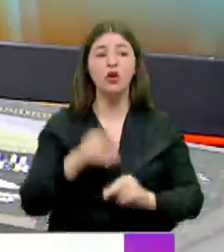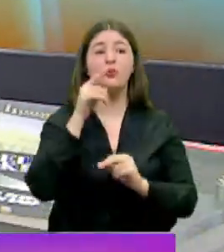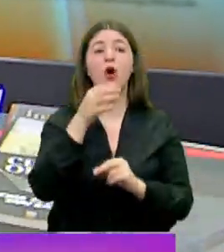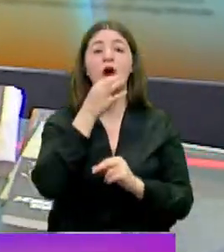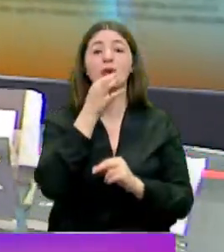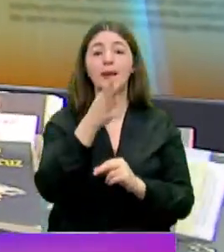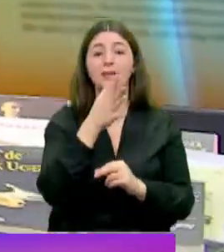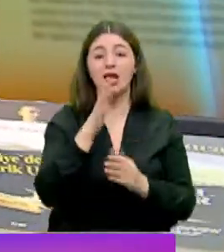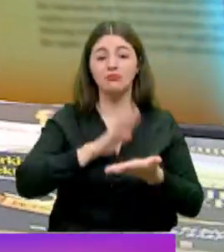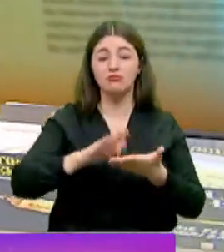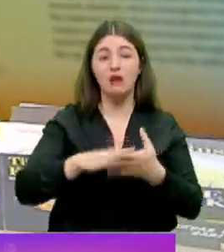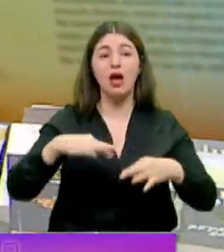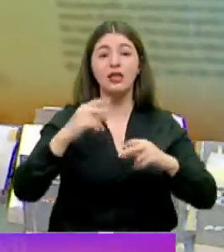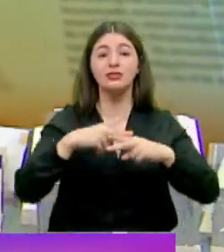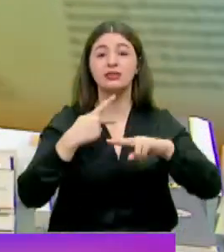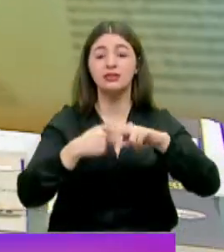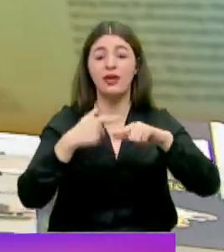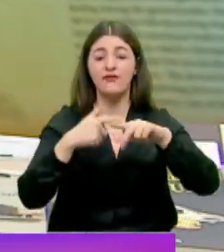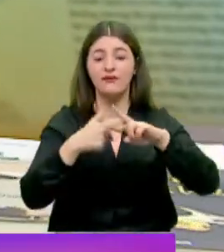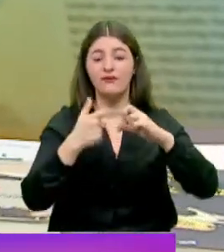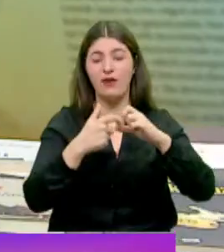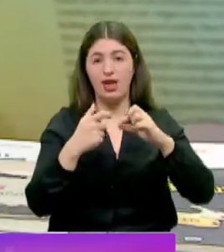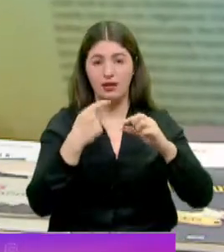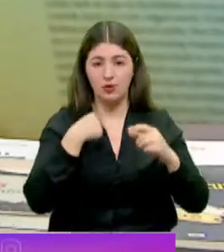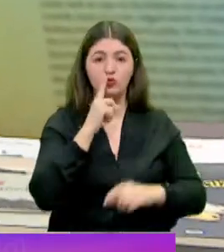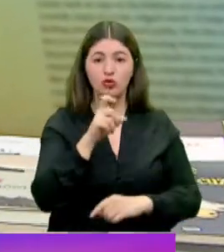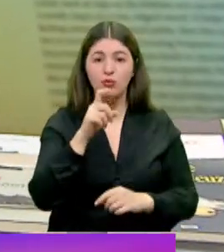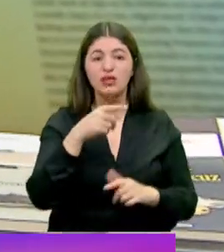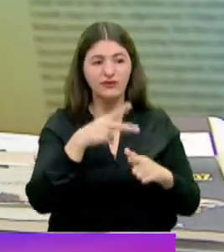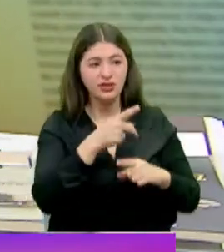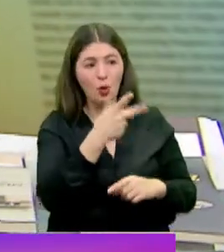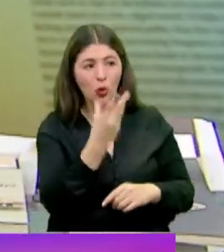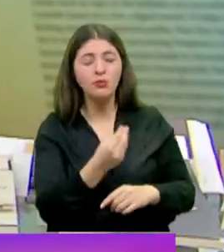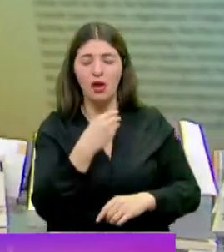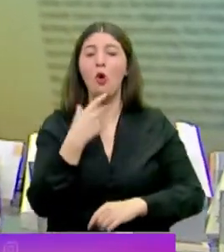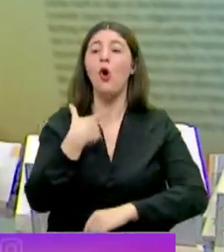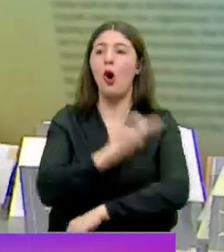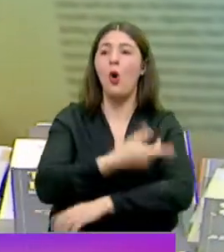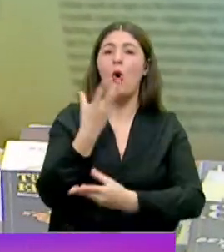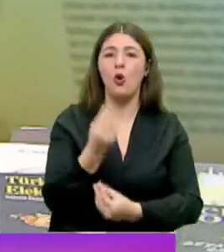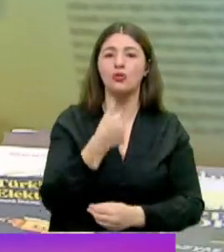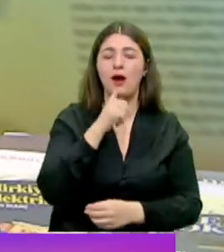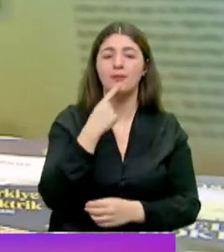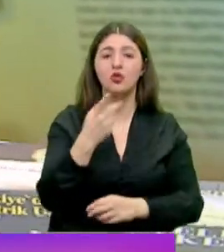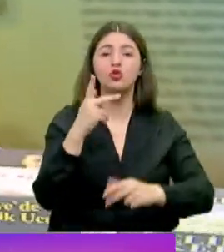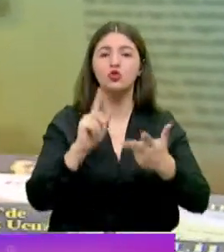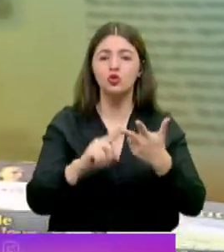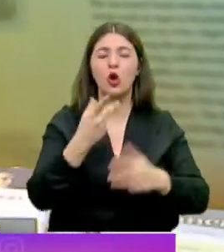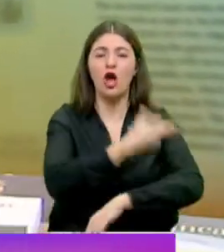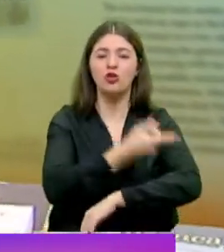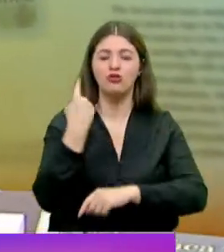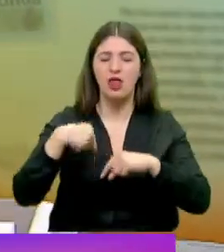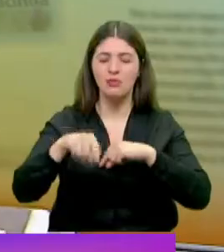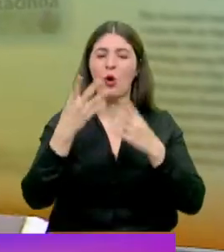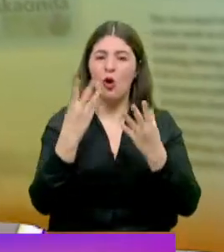buradaki bilgileri de güncelleyen Zafer söker sabah sordum Zafer olduğunu dedim oldum abi dedi 3. doz aşısını Dün